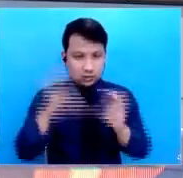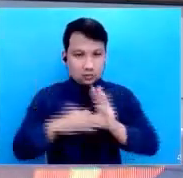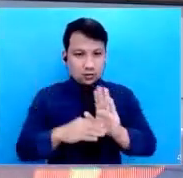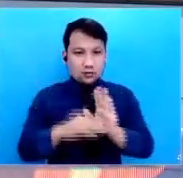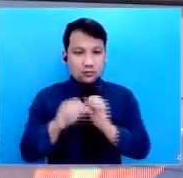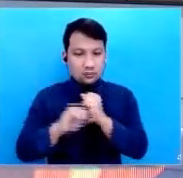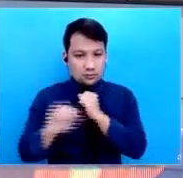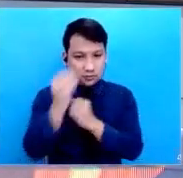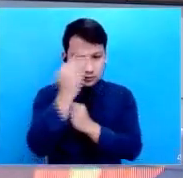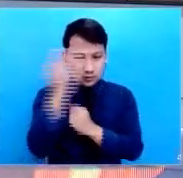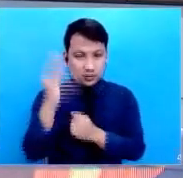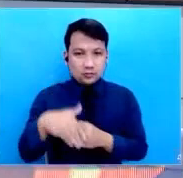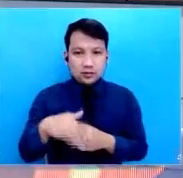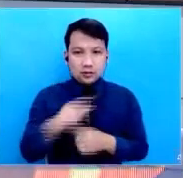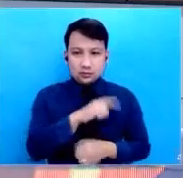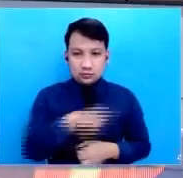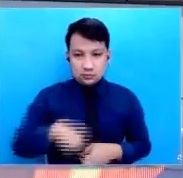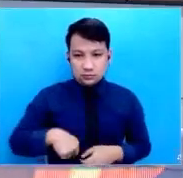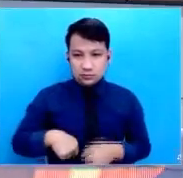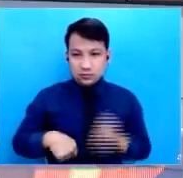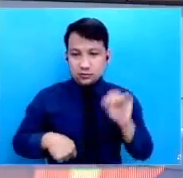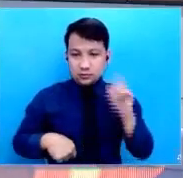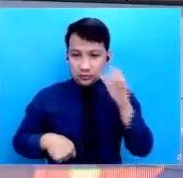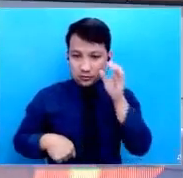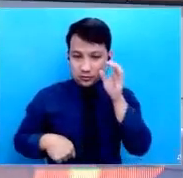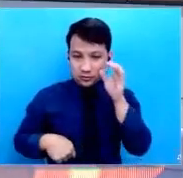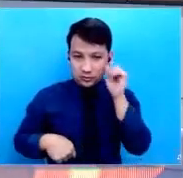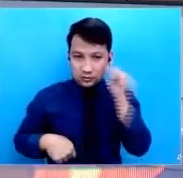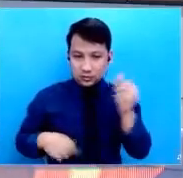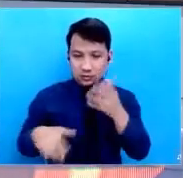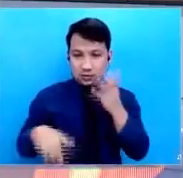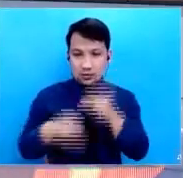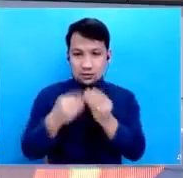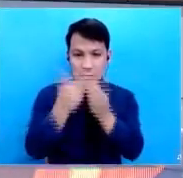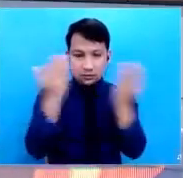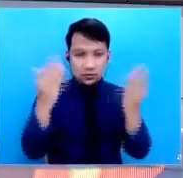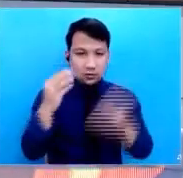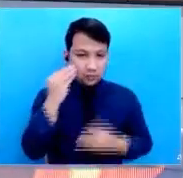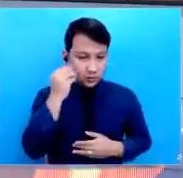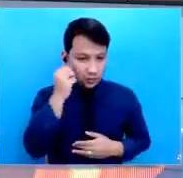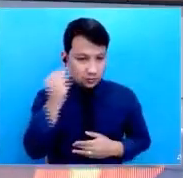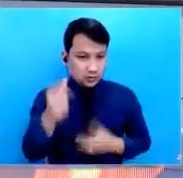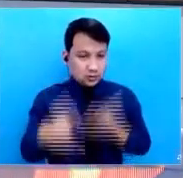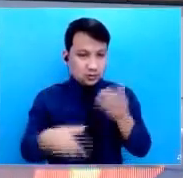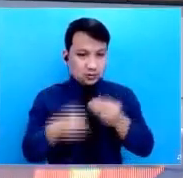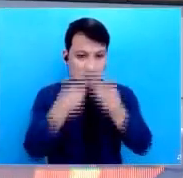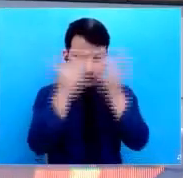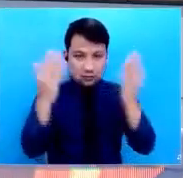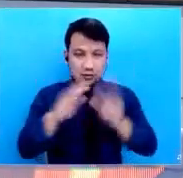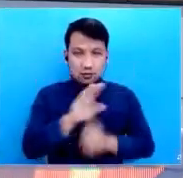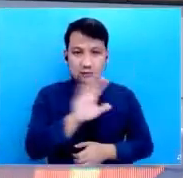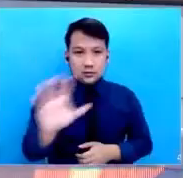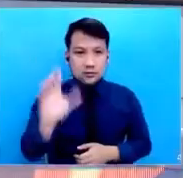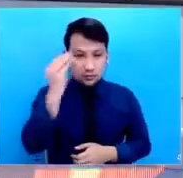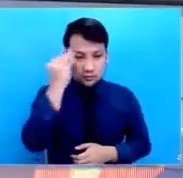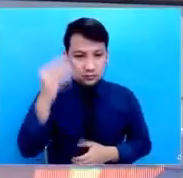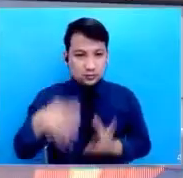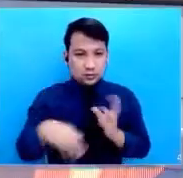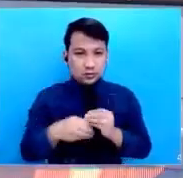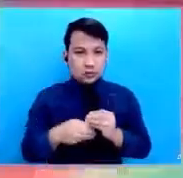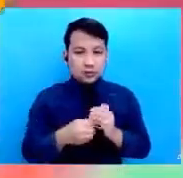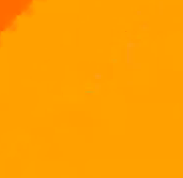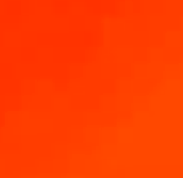na raw ang queen of all media na si Chris Aquino sa breakup nila ni Mel Sarmiento. Nasa frontline ng balitang yan si MJ